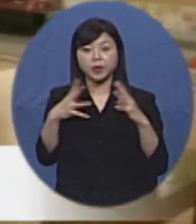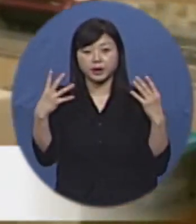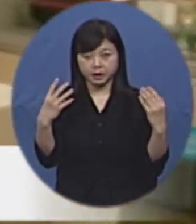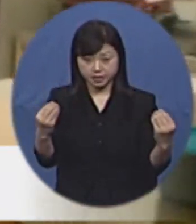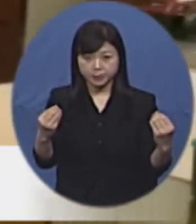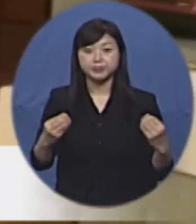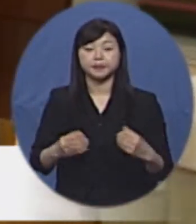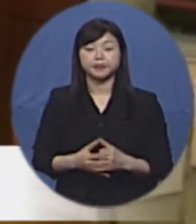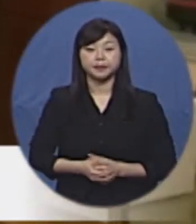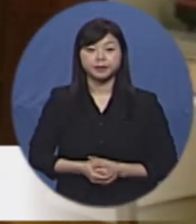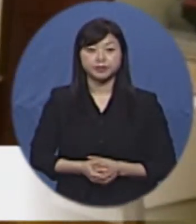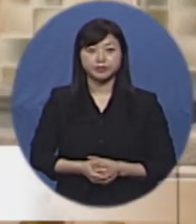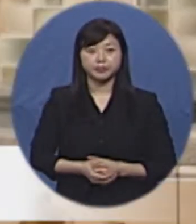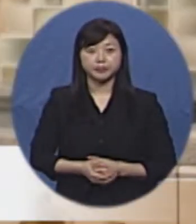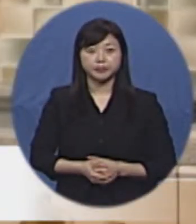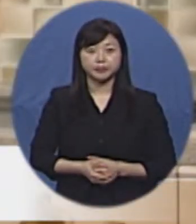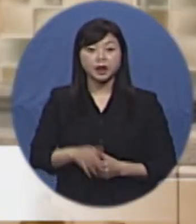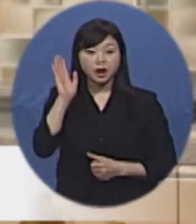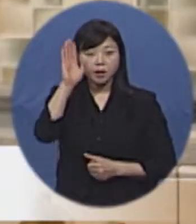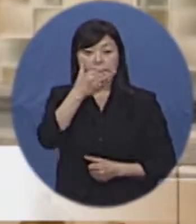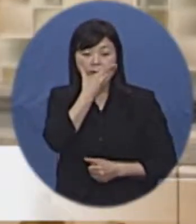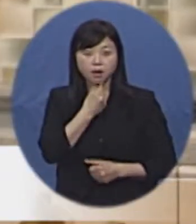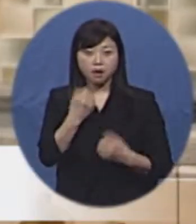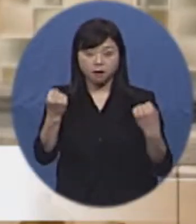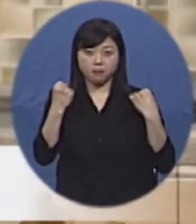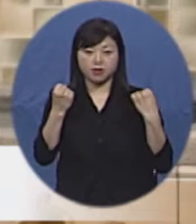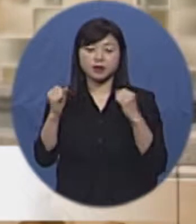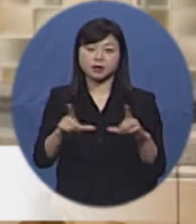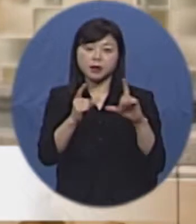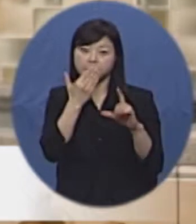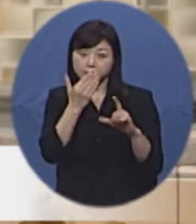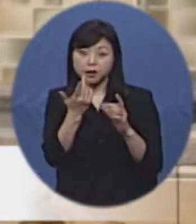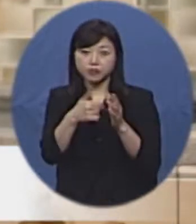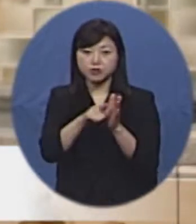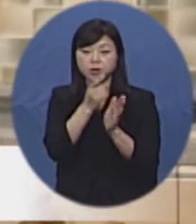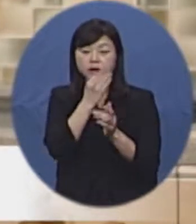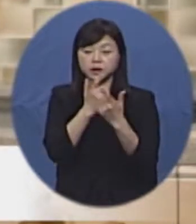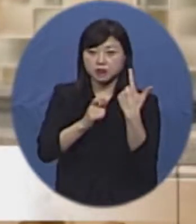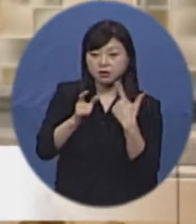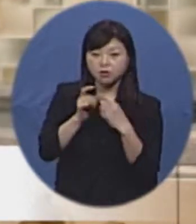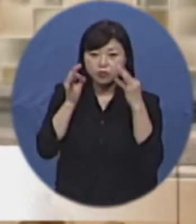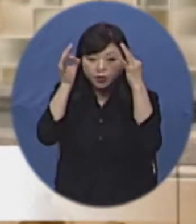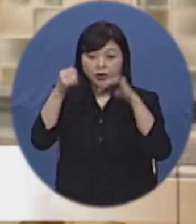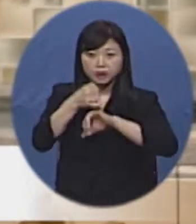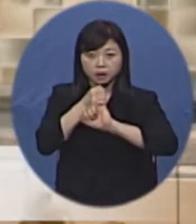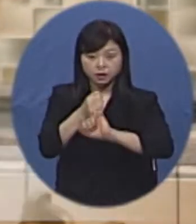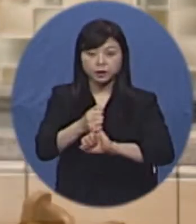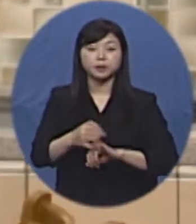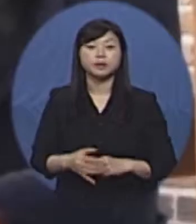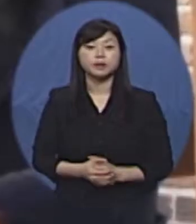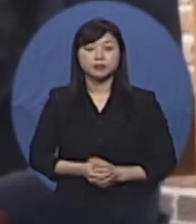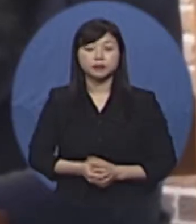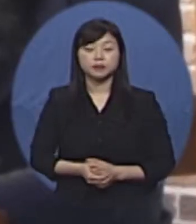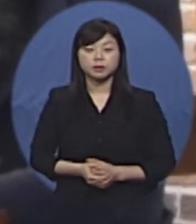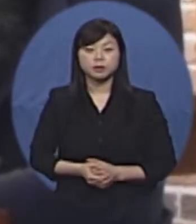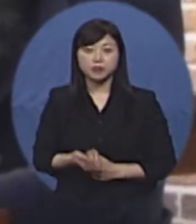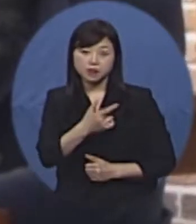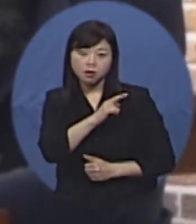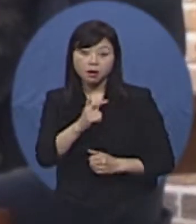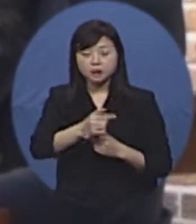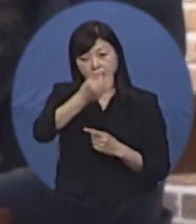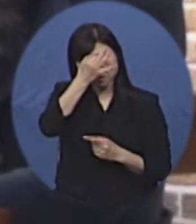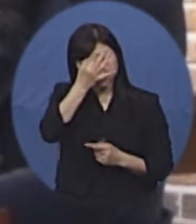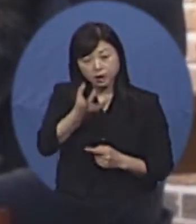된 경우입니다. 앞으로 행복하고 건강하게 지낼 수 있도록 복지에 더 최선을 다하도록 노력하겠습니다. 다양한